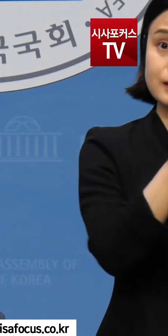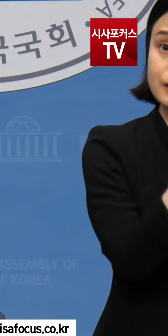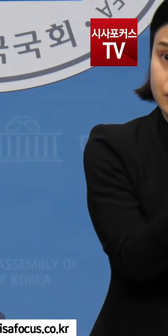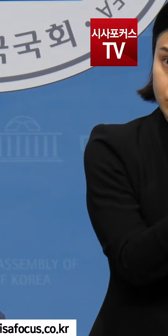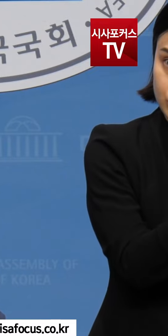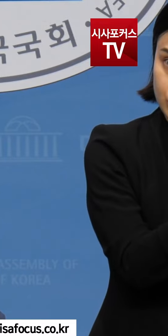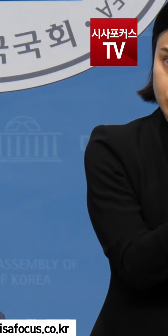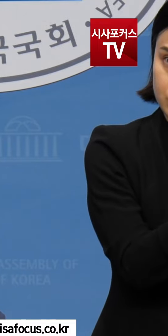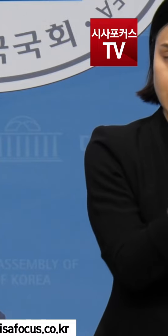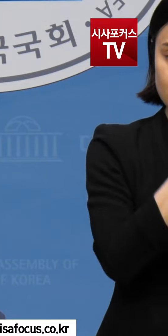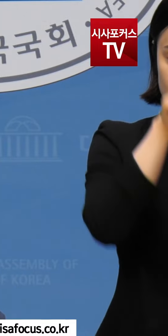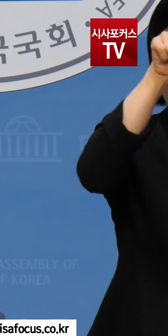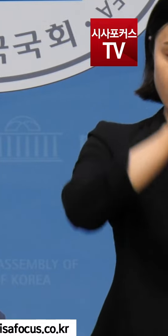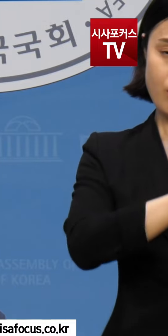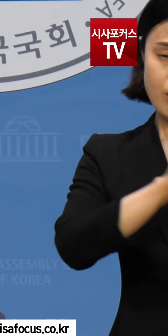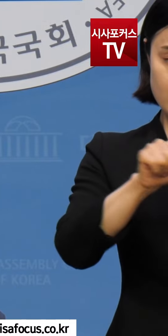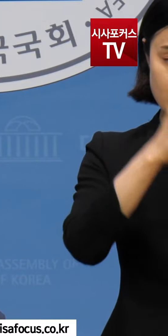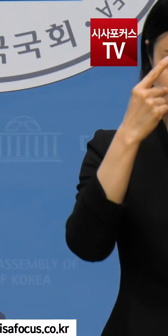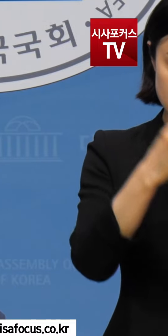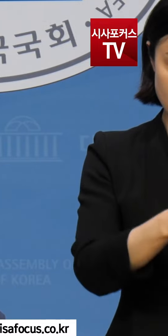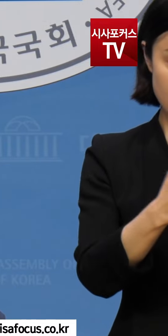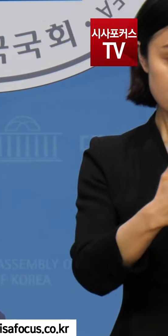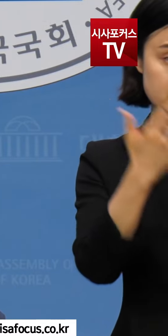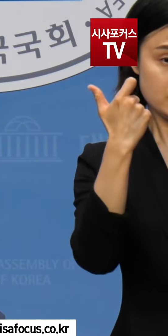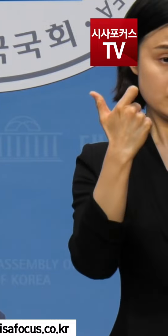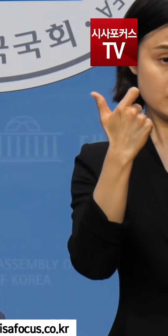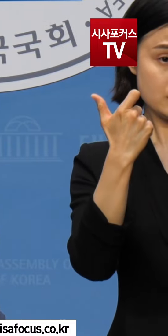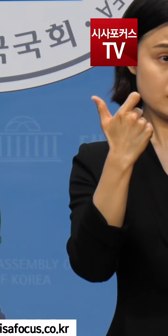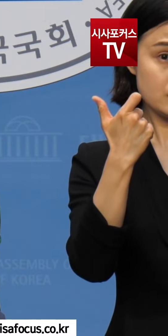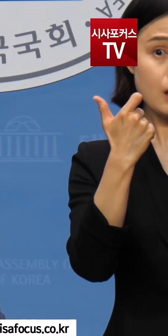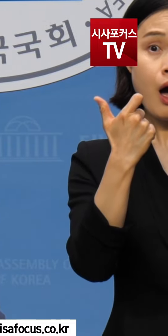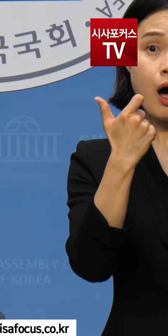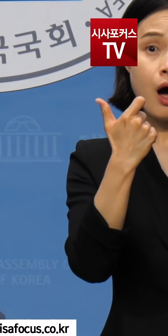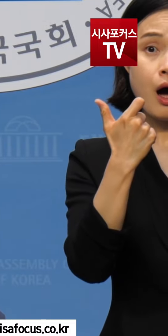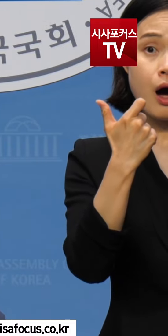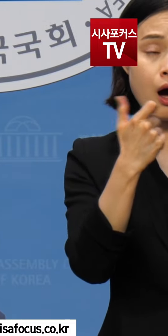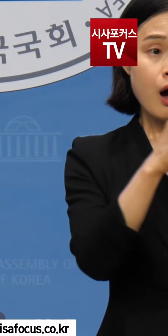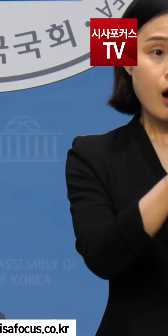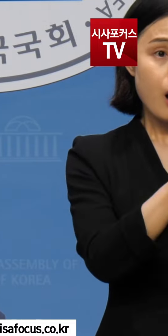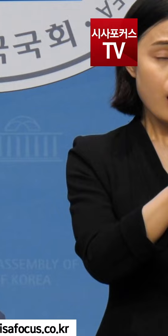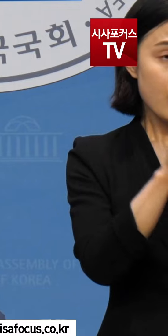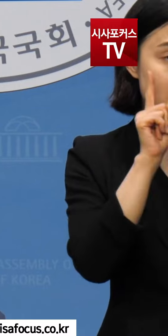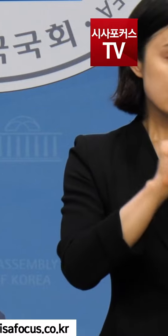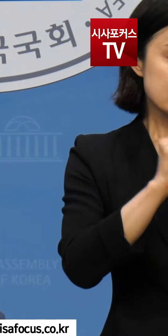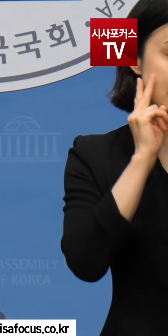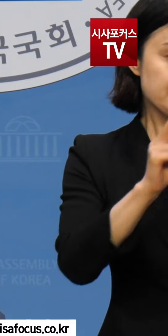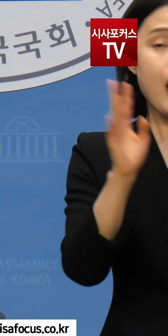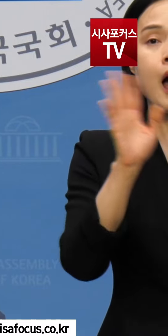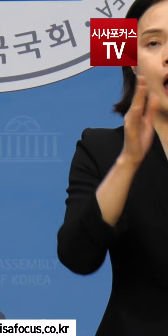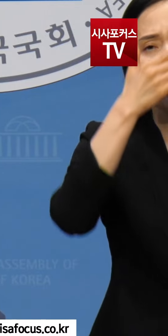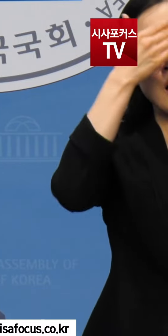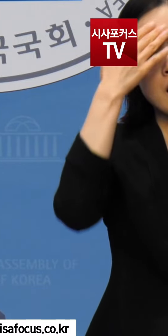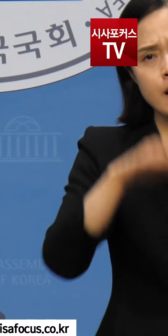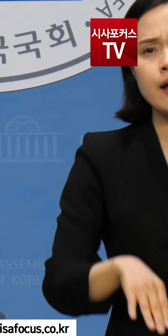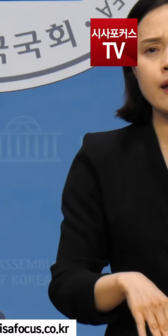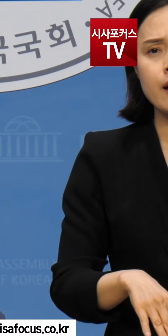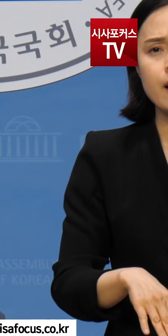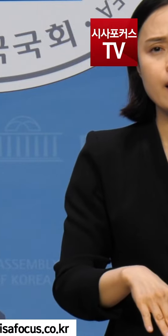유세장에서 피격을 당했습니다. 다행히도 큰 부상을 입지 않은